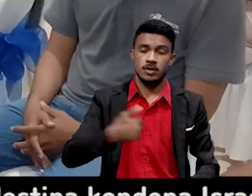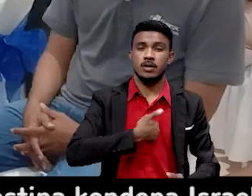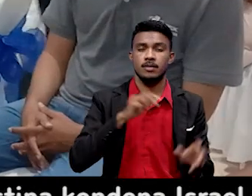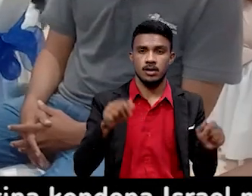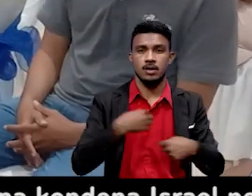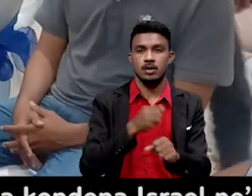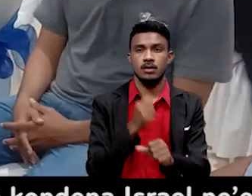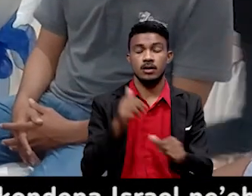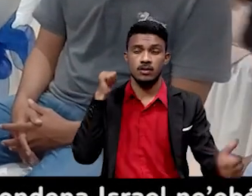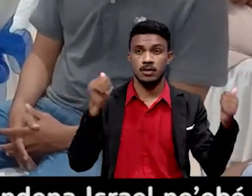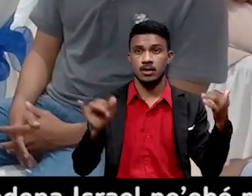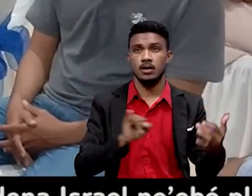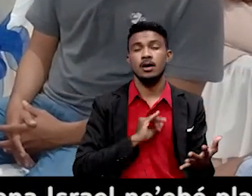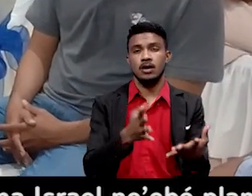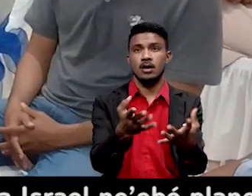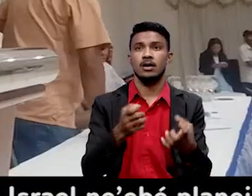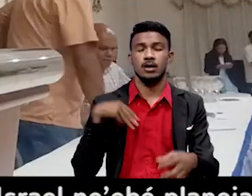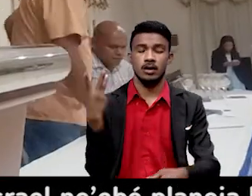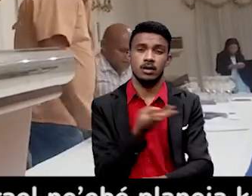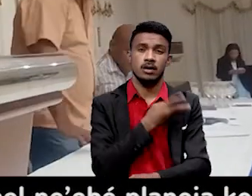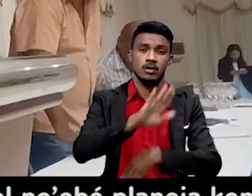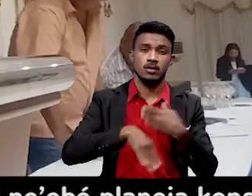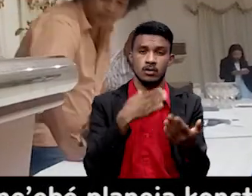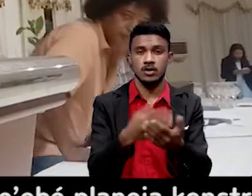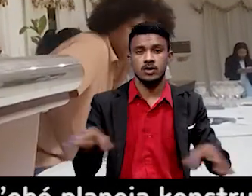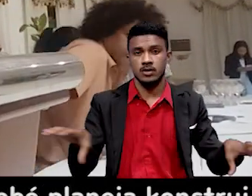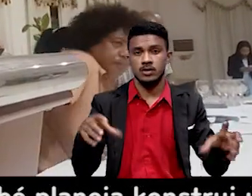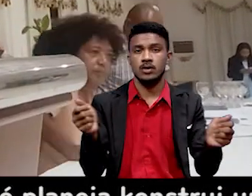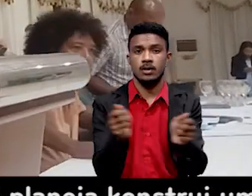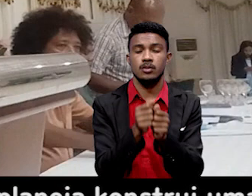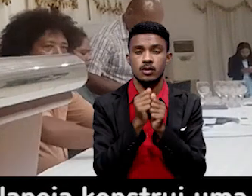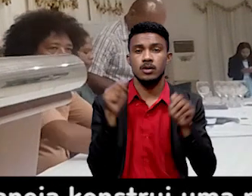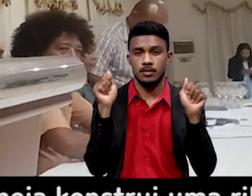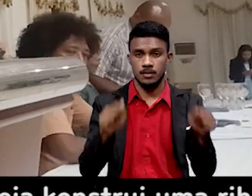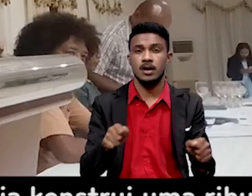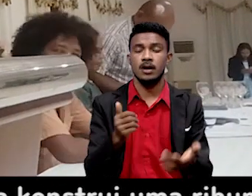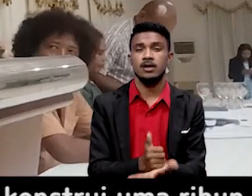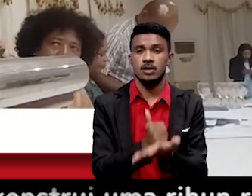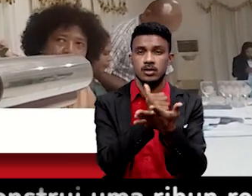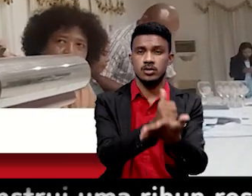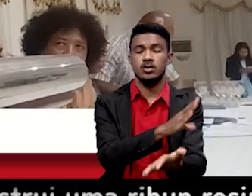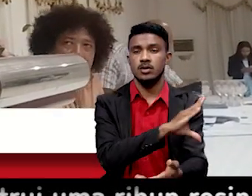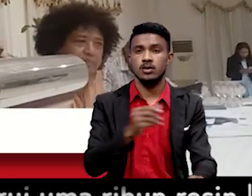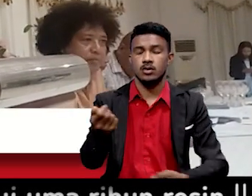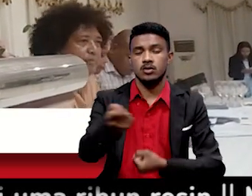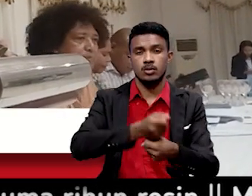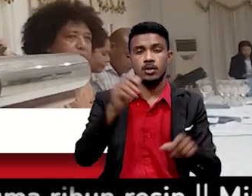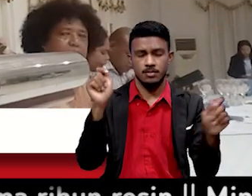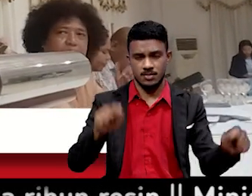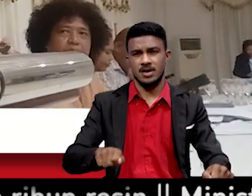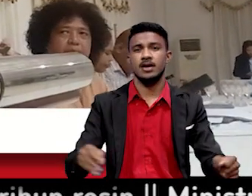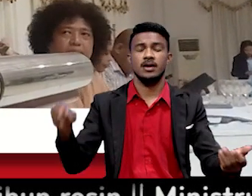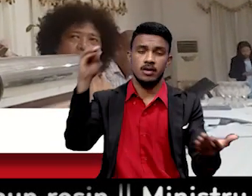Ao hakarak makle, ita hotu, serviço hamuto, podi servi, tane, tetu, nune bele